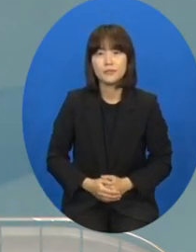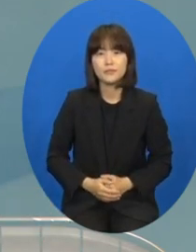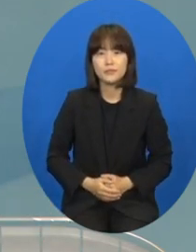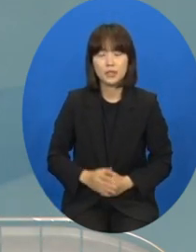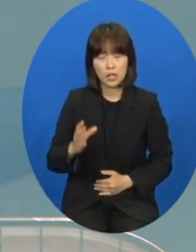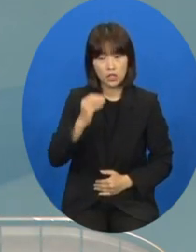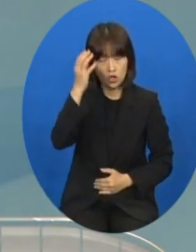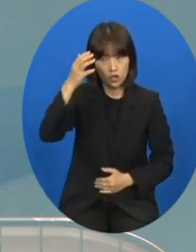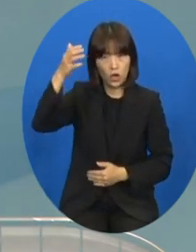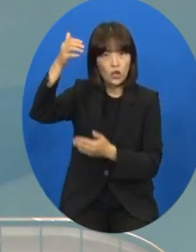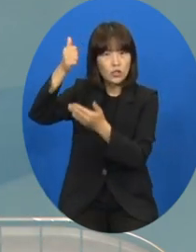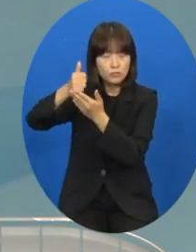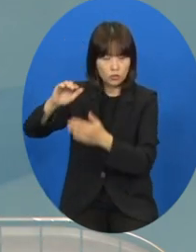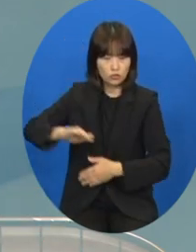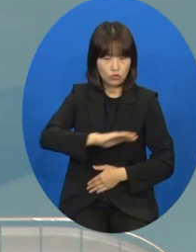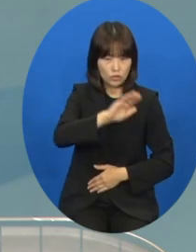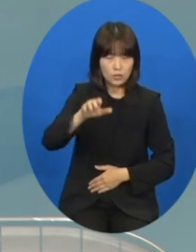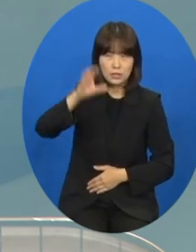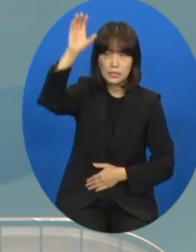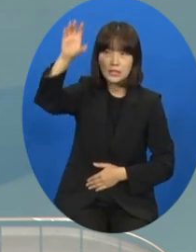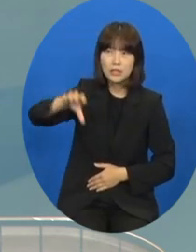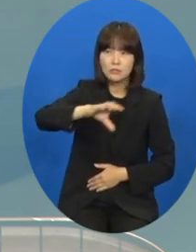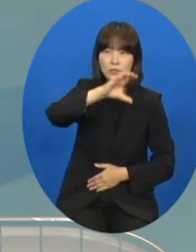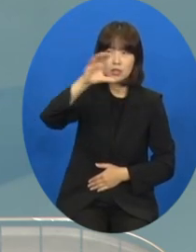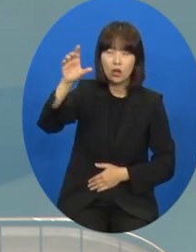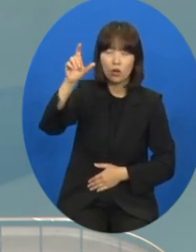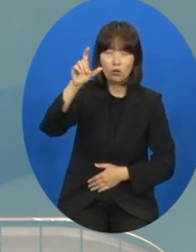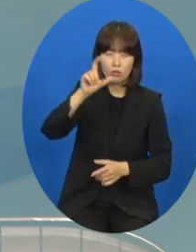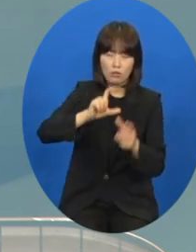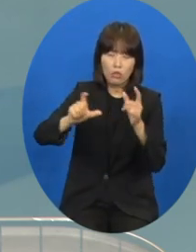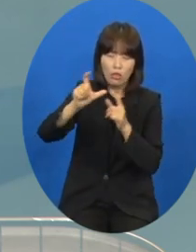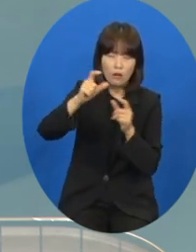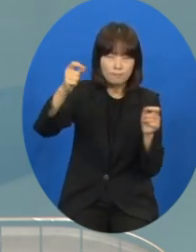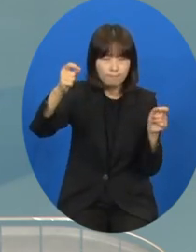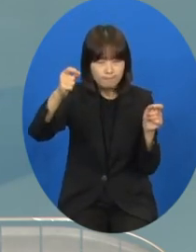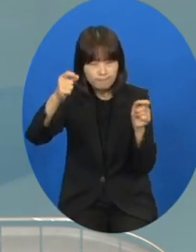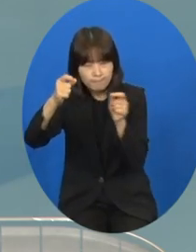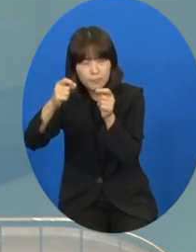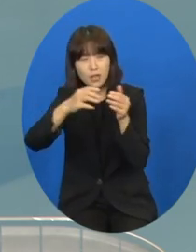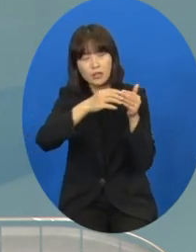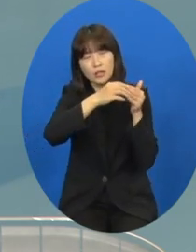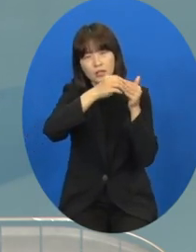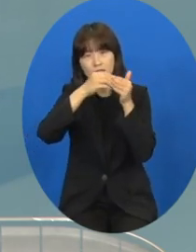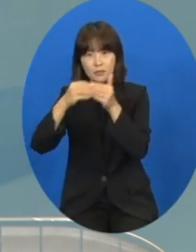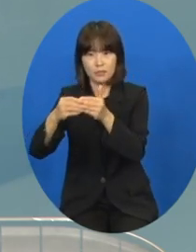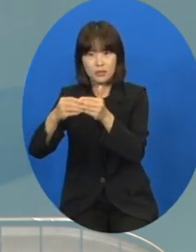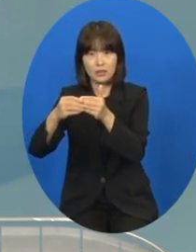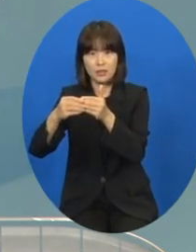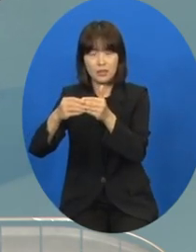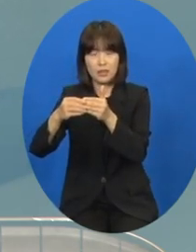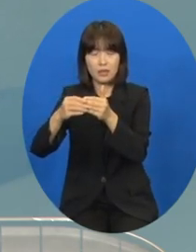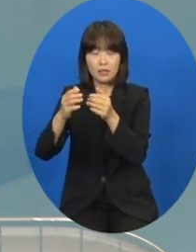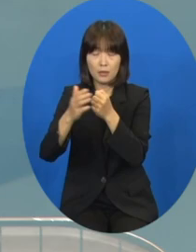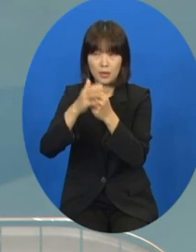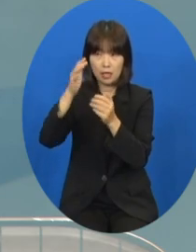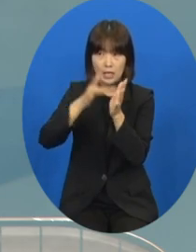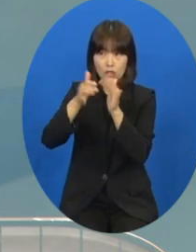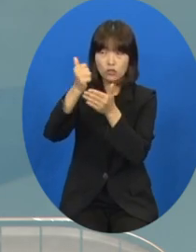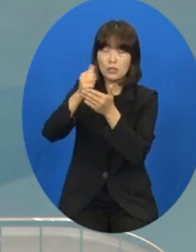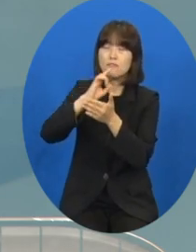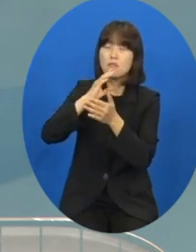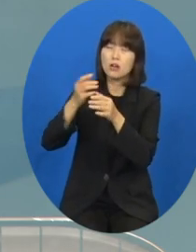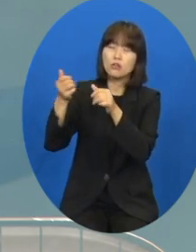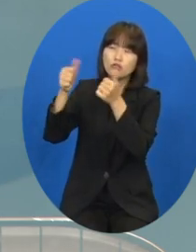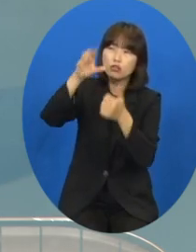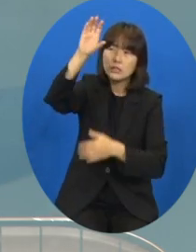성령께서 우리를 십자가로 더 가까이 이끄십니다. 그래서 예수님만 죽은 십자가가 아니고 내가